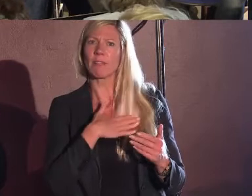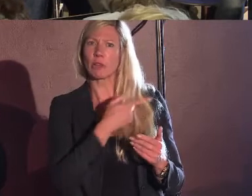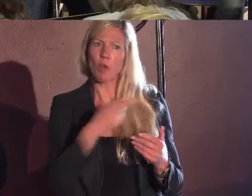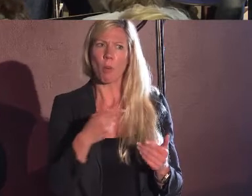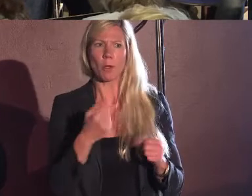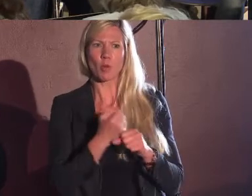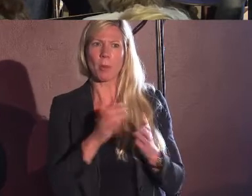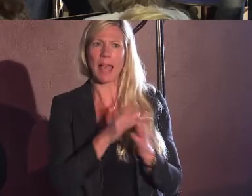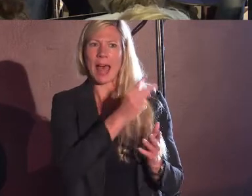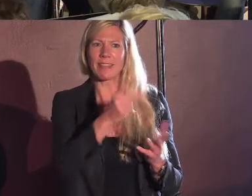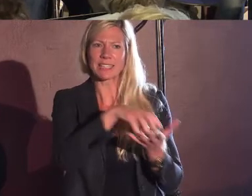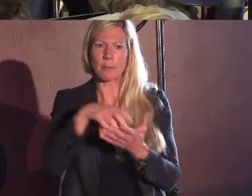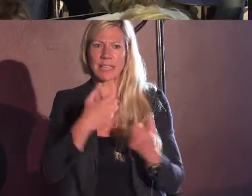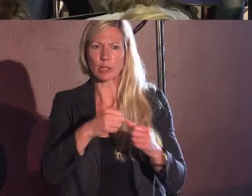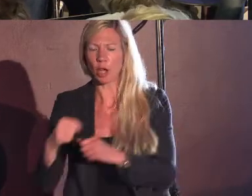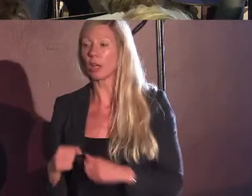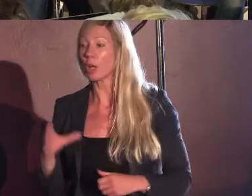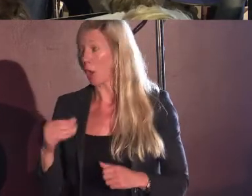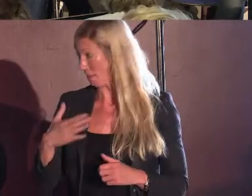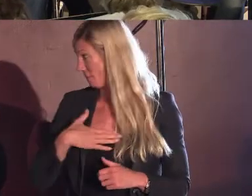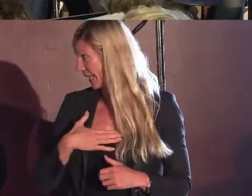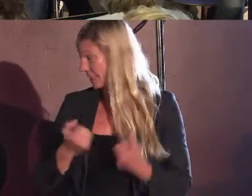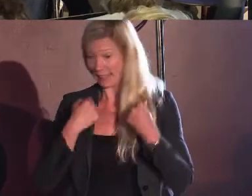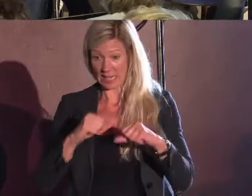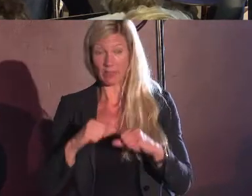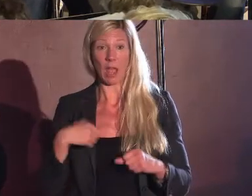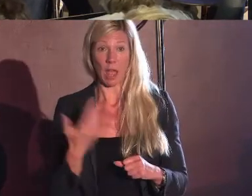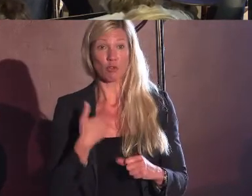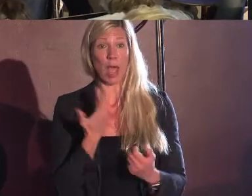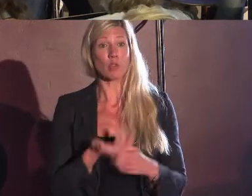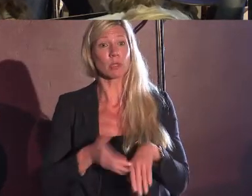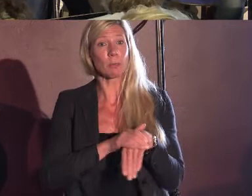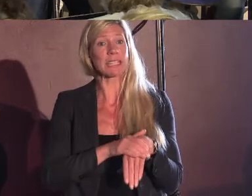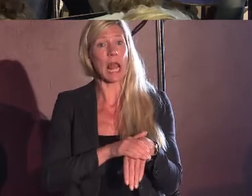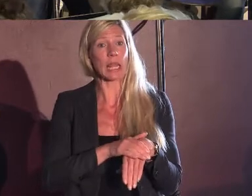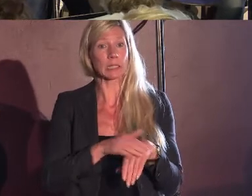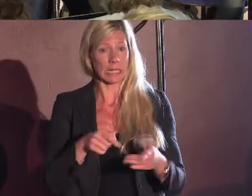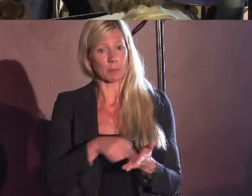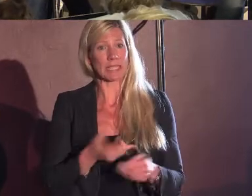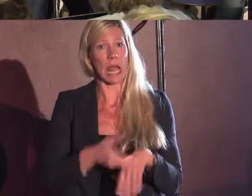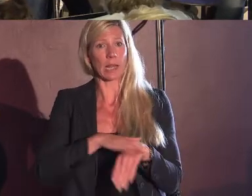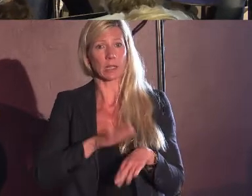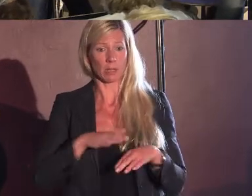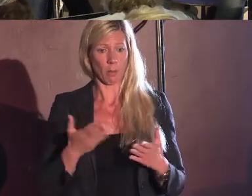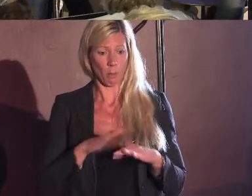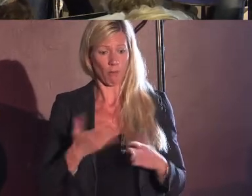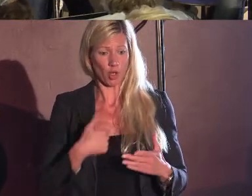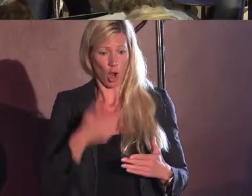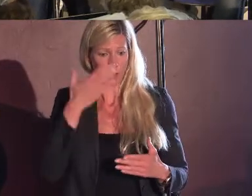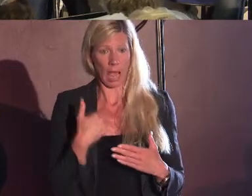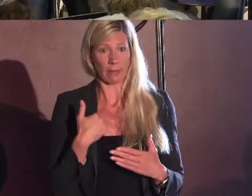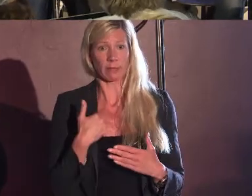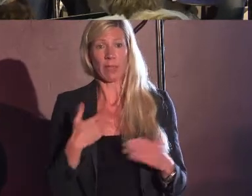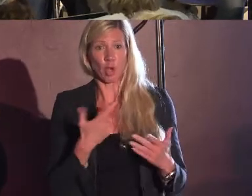drivkraft? Min drivkraft är, jag är ju specialist på det jag gör. Jag kan ingenting annat alls, kan man säga. Så att